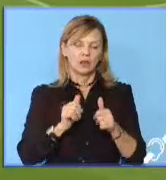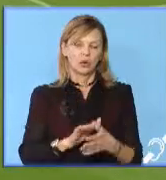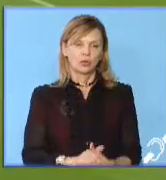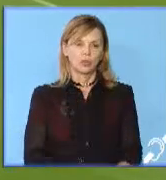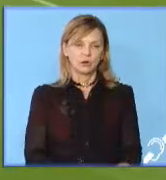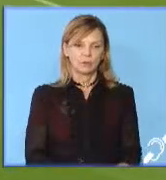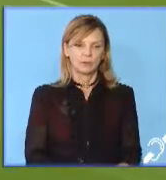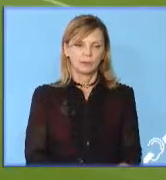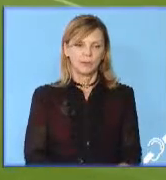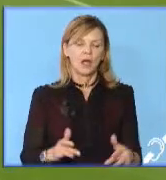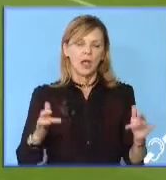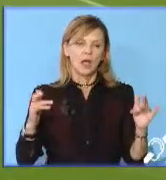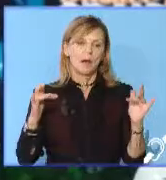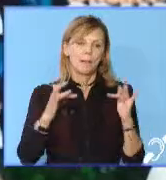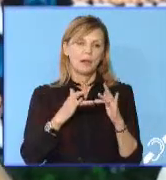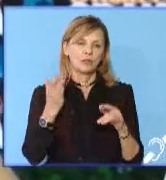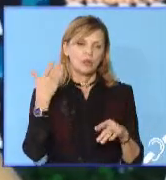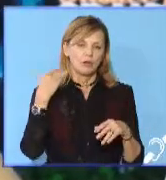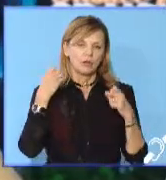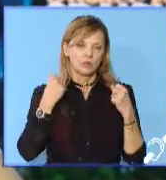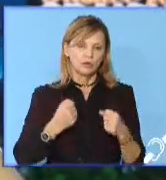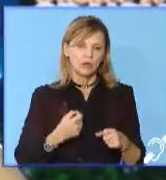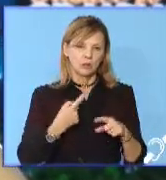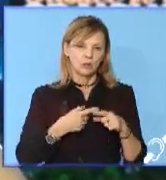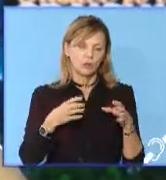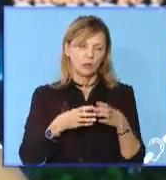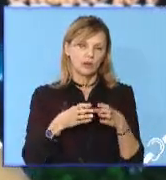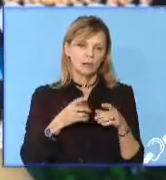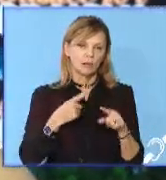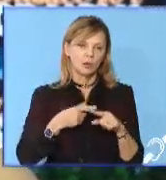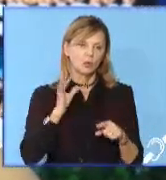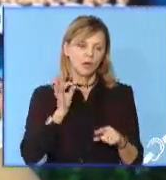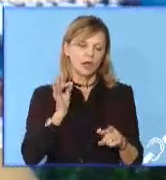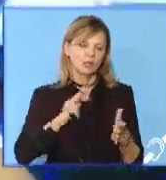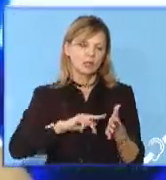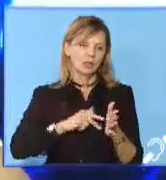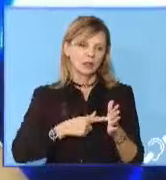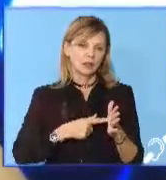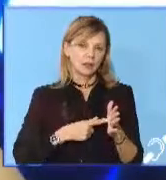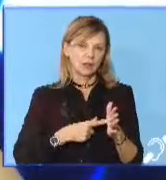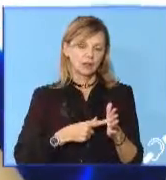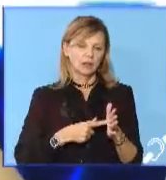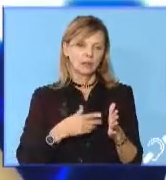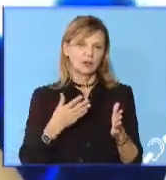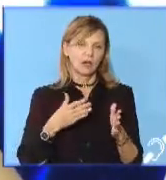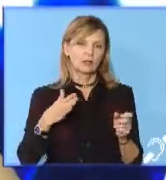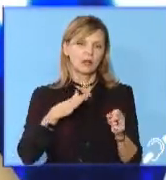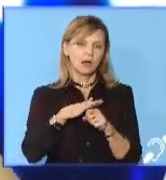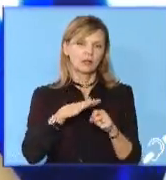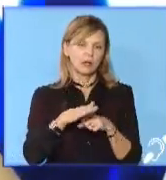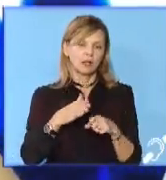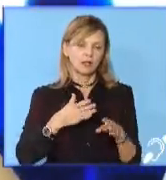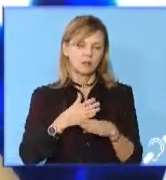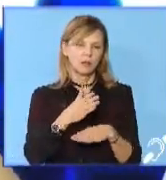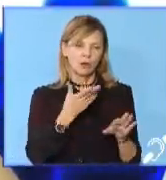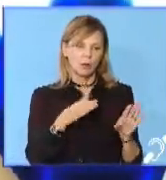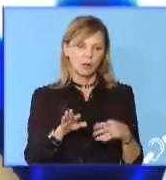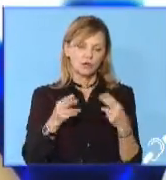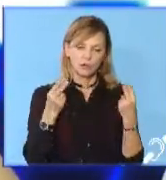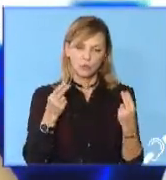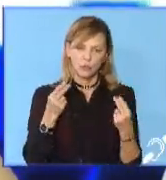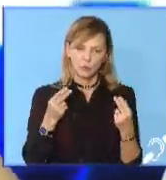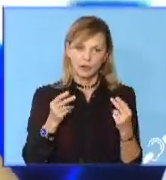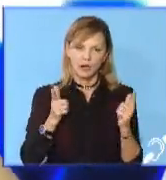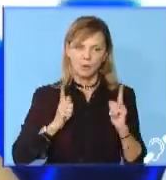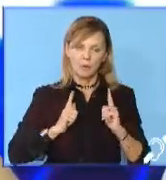de presă. Meciul foarte greu, contra unei echipe cu calitate tehnică, o echipă cu profil ofensiv. Am început jocul bine, am stat sus